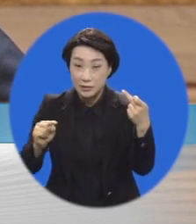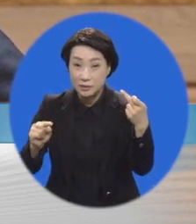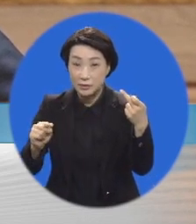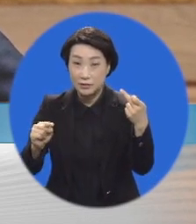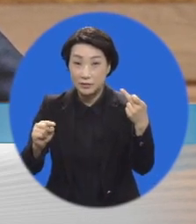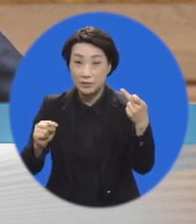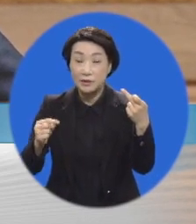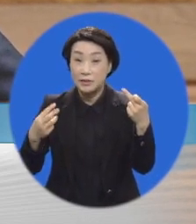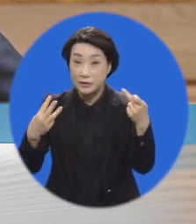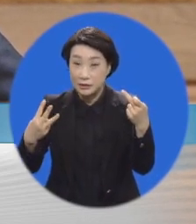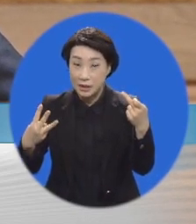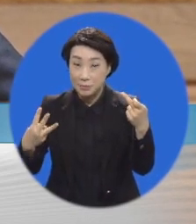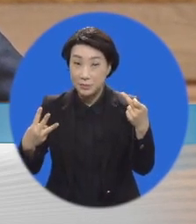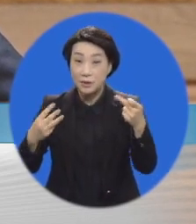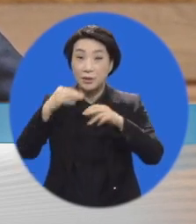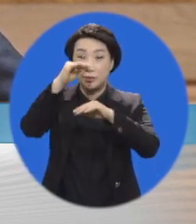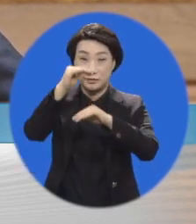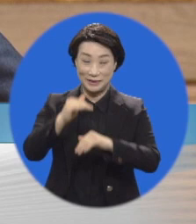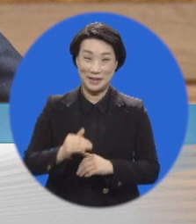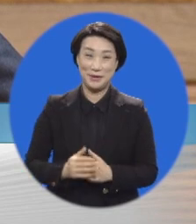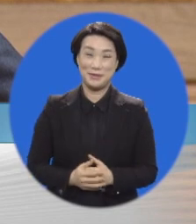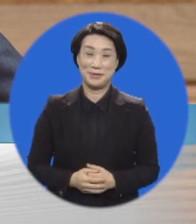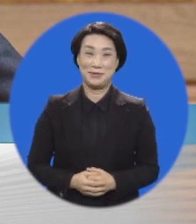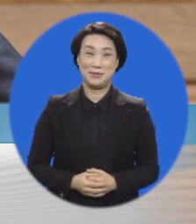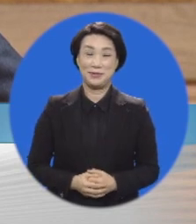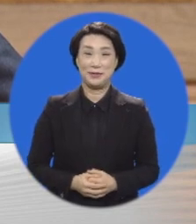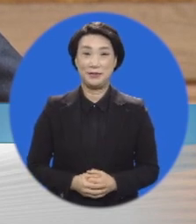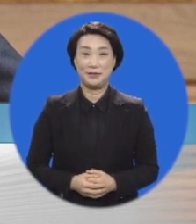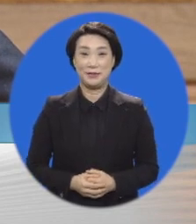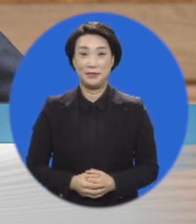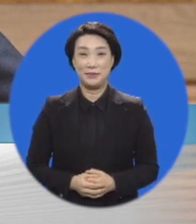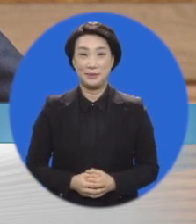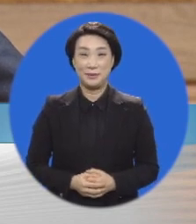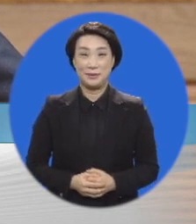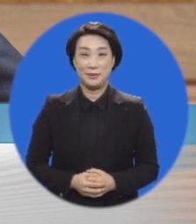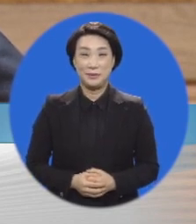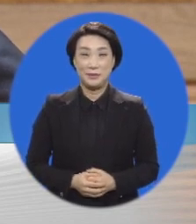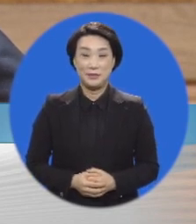1절에서 3절의 본문의 말씀을 중심으로